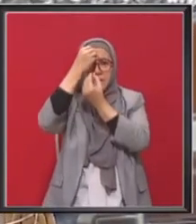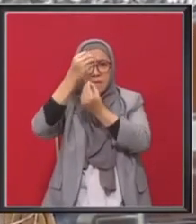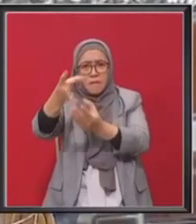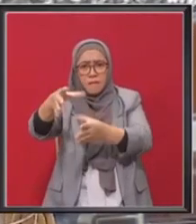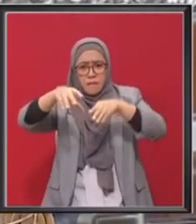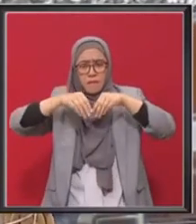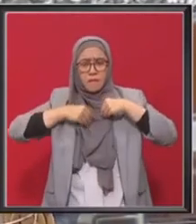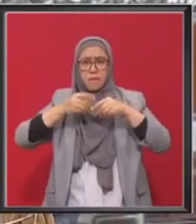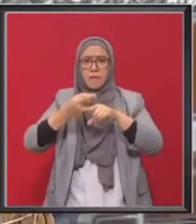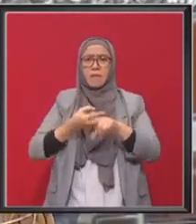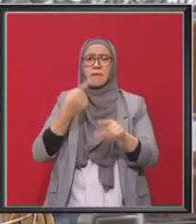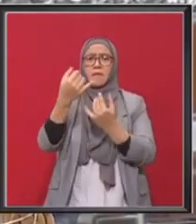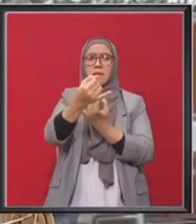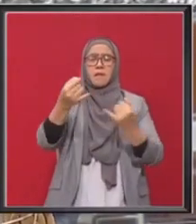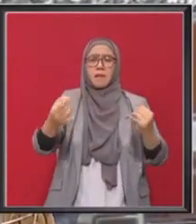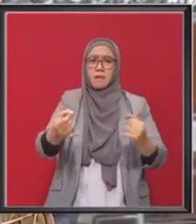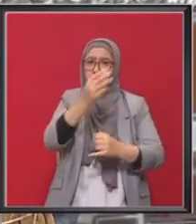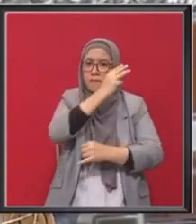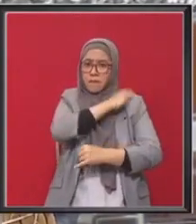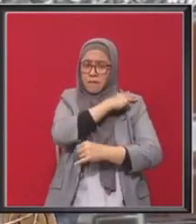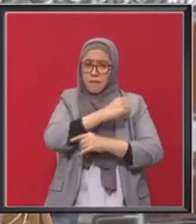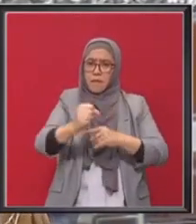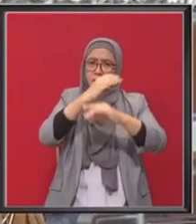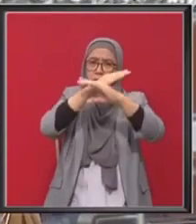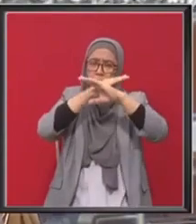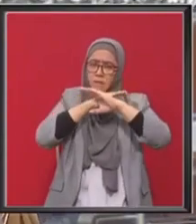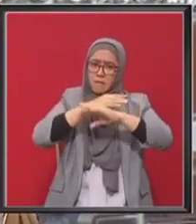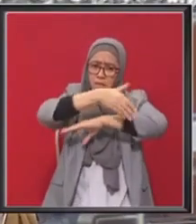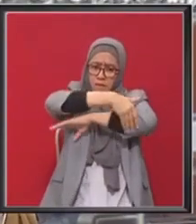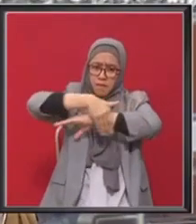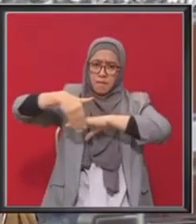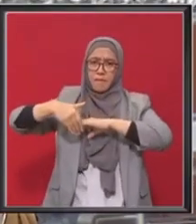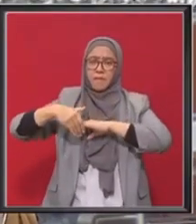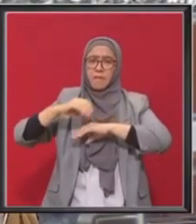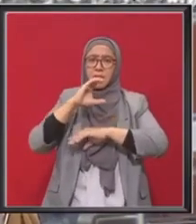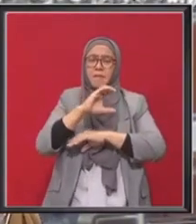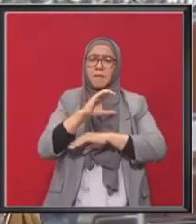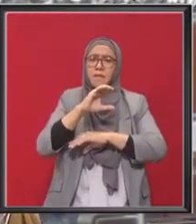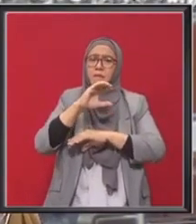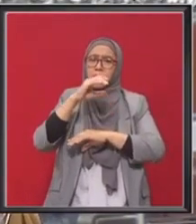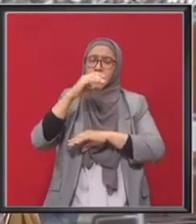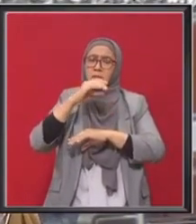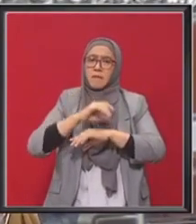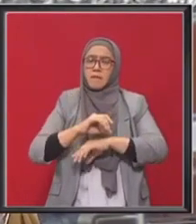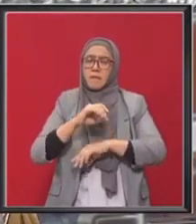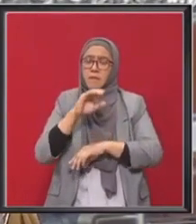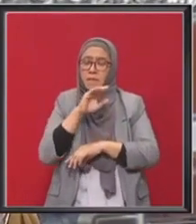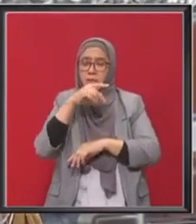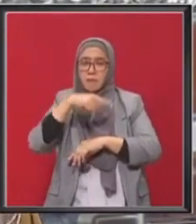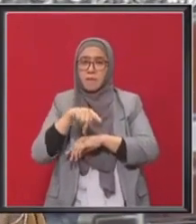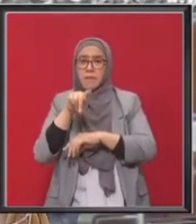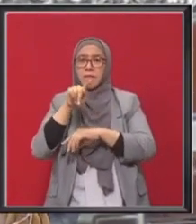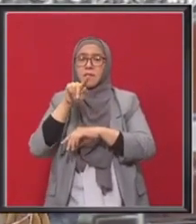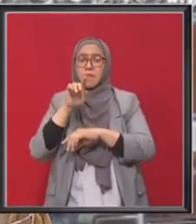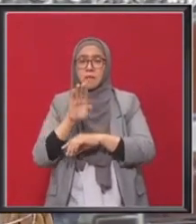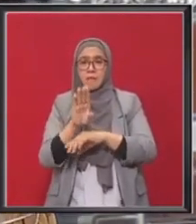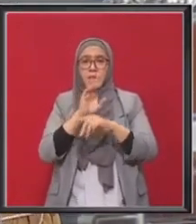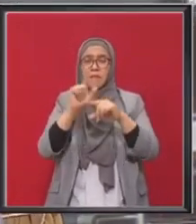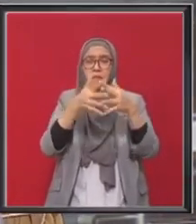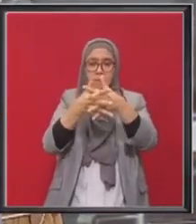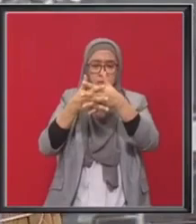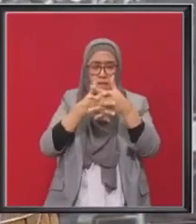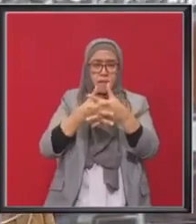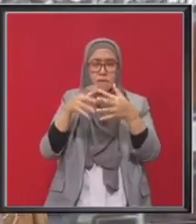jabatan custom dan perlindungan sepadan cbp Amerika Serikat sehingga mereka mengeluarkan pelbagai tuh n